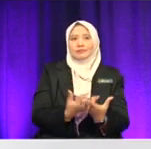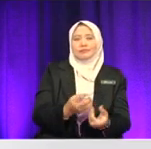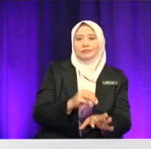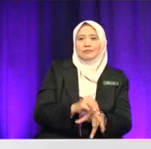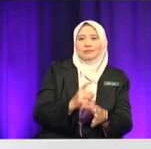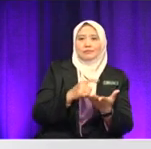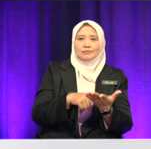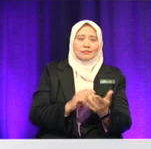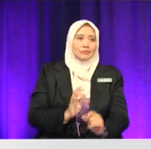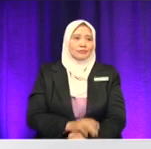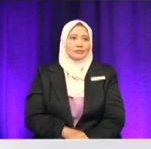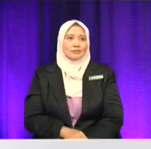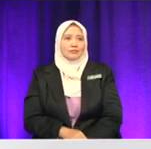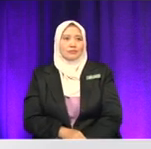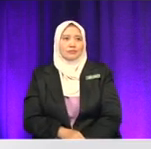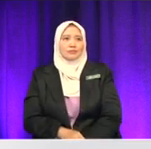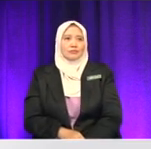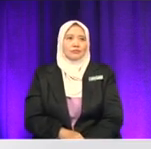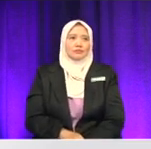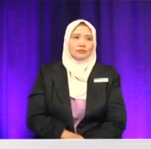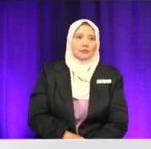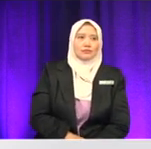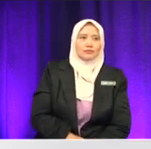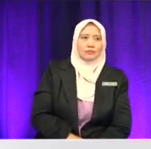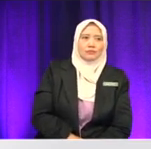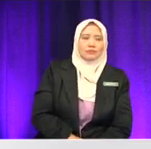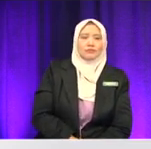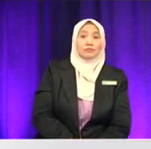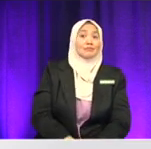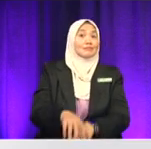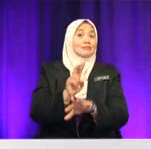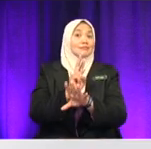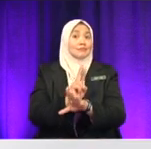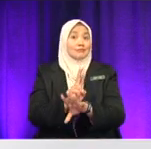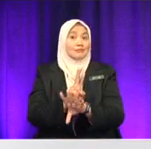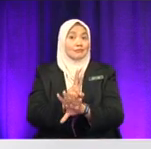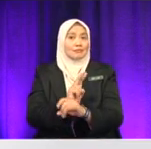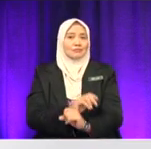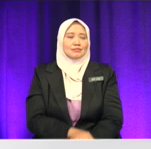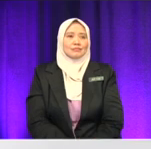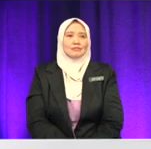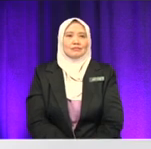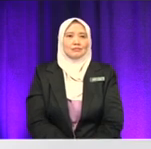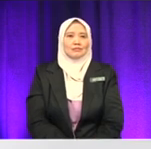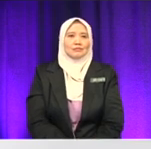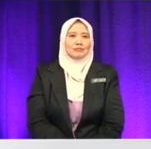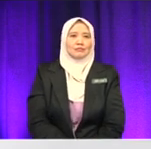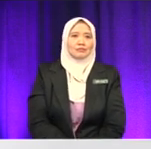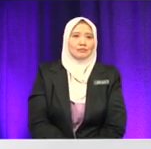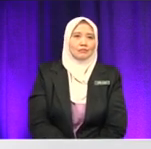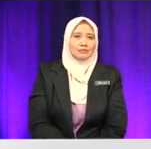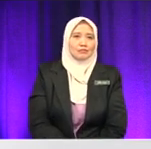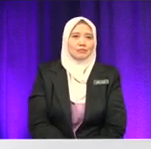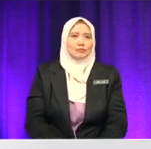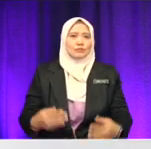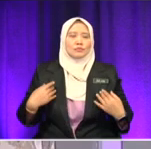Kelas mikroorganisma dalam rajah tersebut adalah virus. Virus. Maka, virus